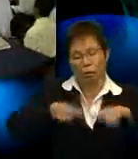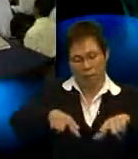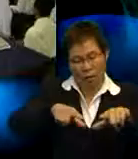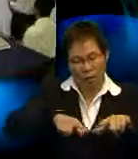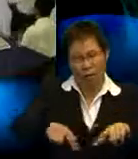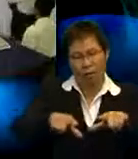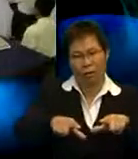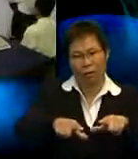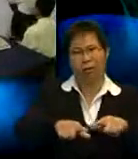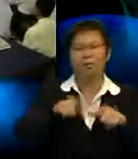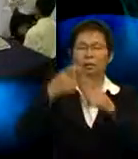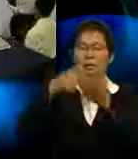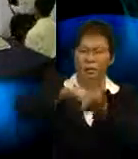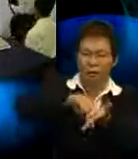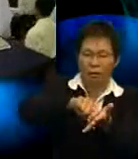getah,